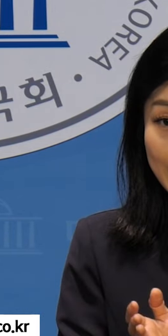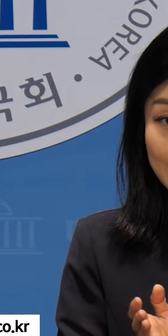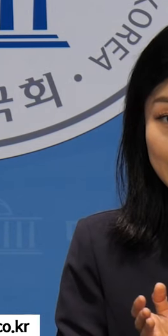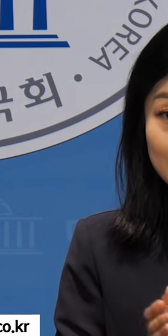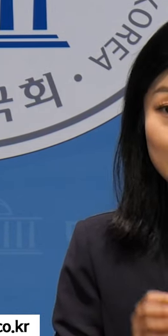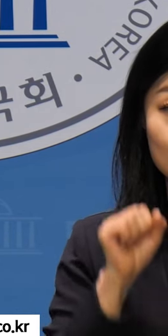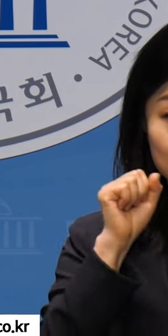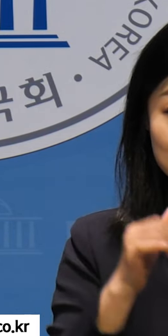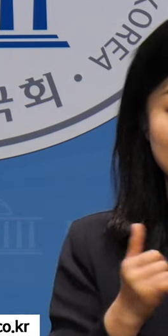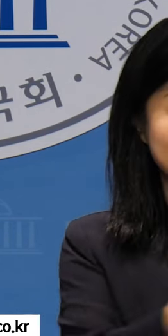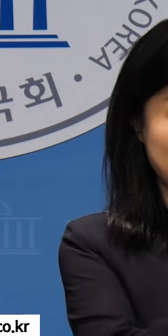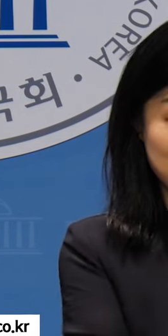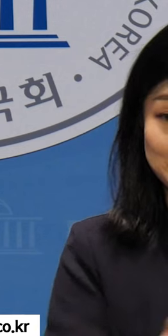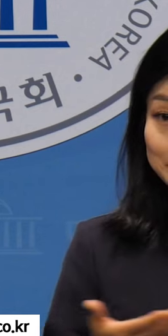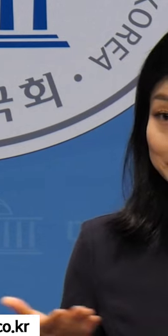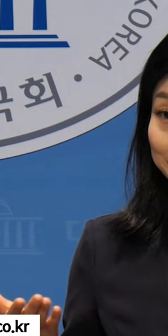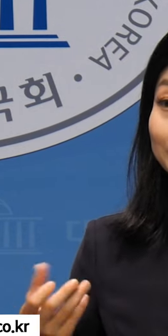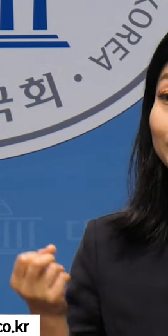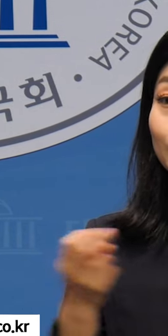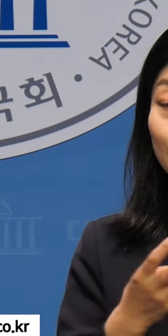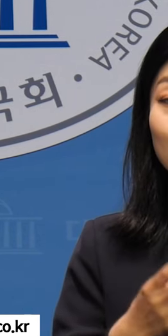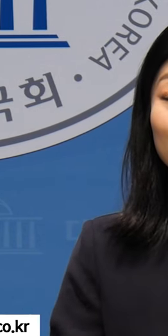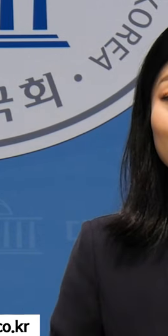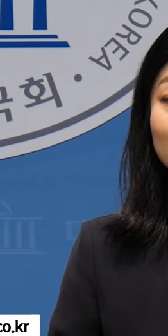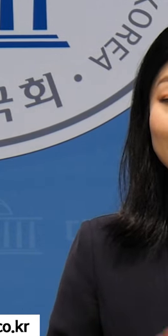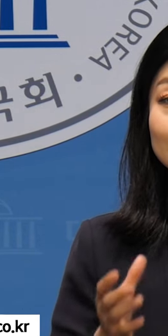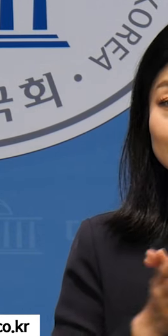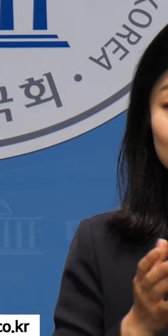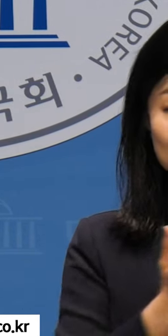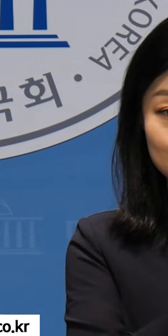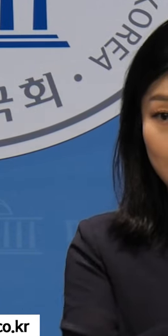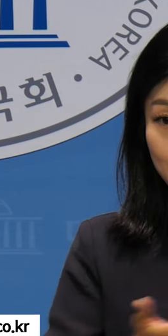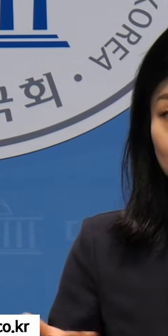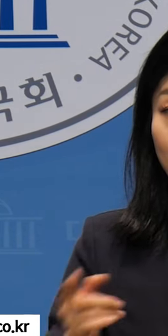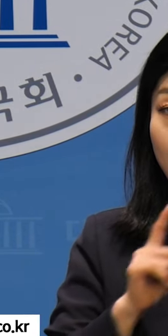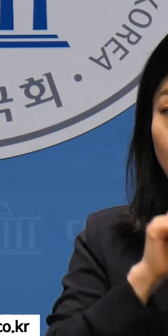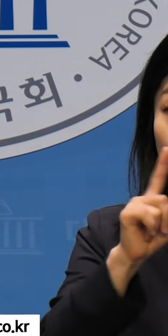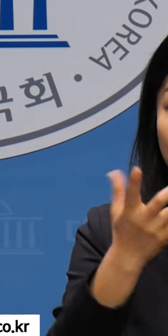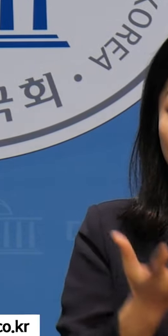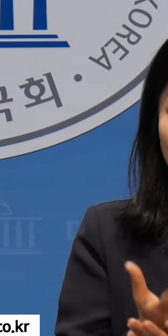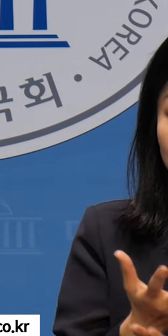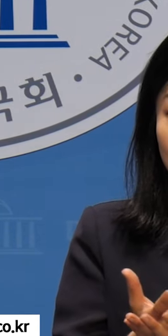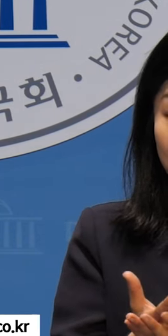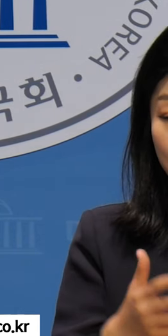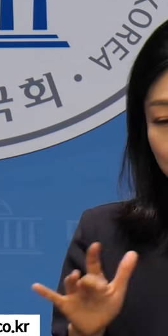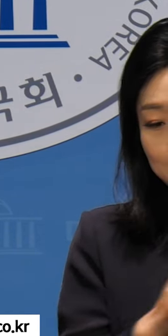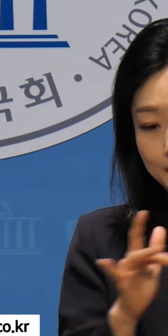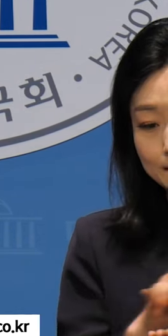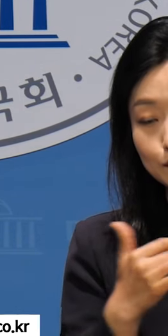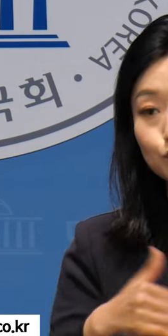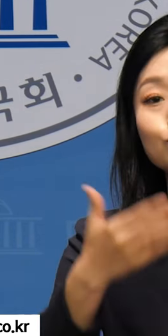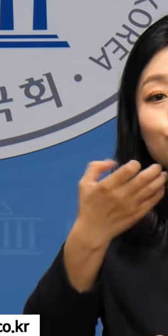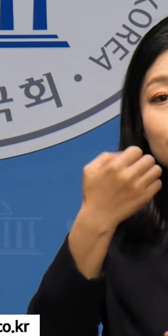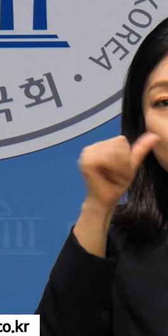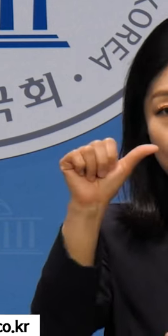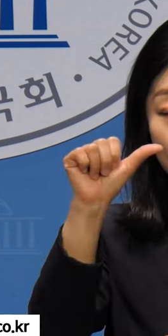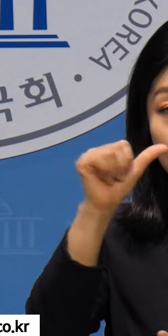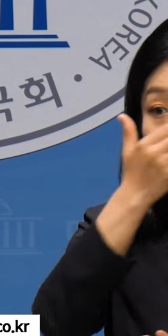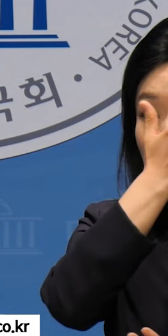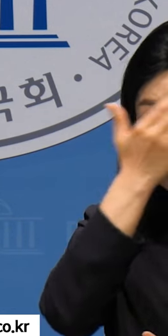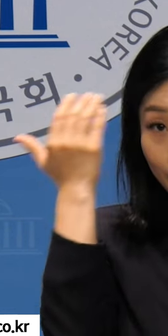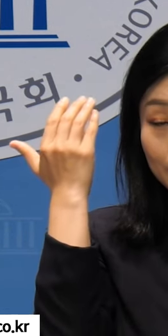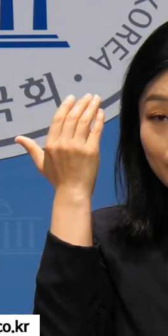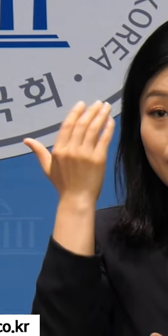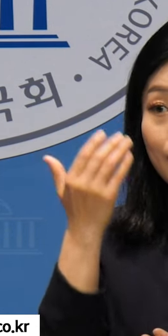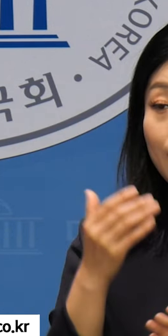후배들 그리고 시당 동지들과 함께 성과보고서만 95페이지에 달할 정도로 많은 청년